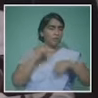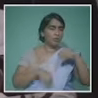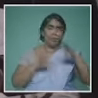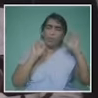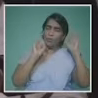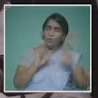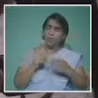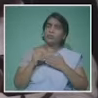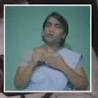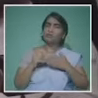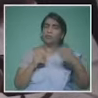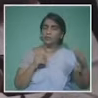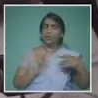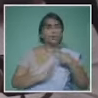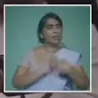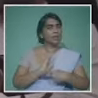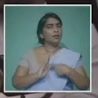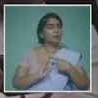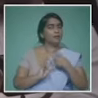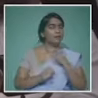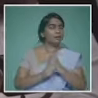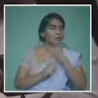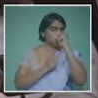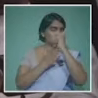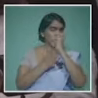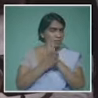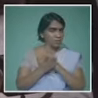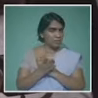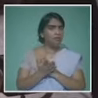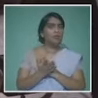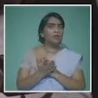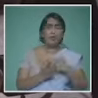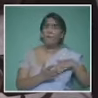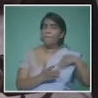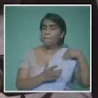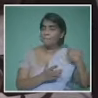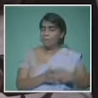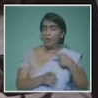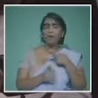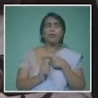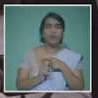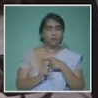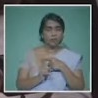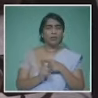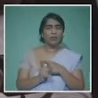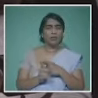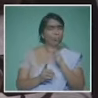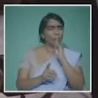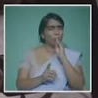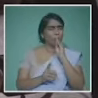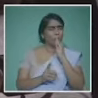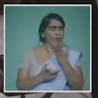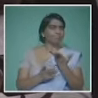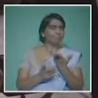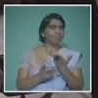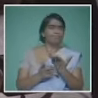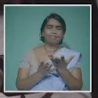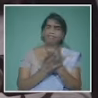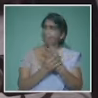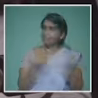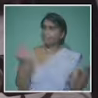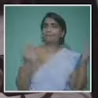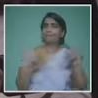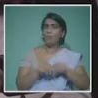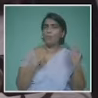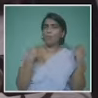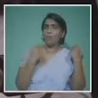උපවැත්වීම හරහා ශ්‍රී ලංකා ආණ්ඩුකර ව්‍යවස්ථාවේ මූලික කොටසක් අමු අමුවේ සාමුලෙන්